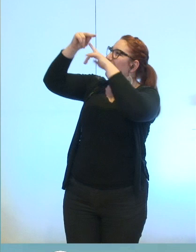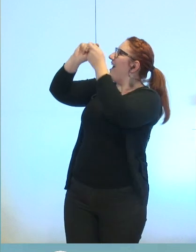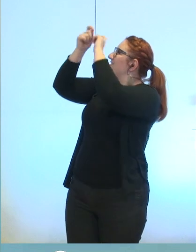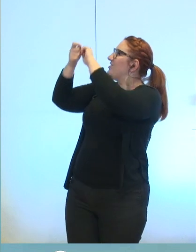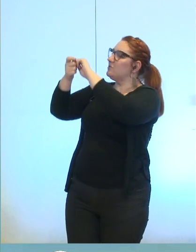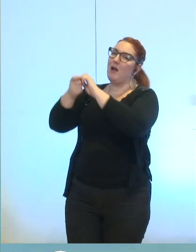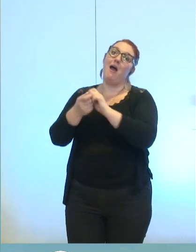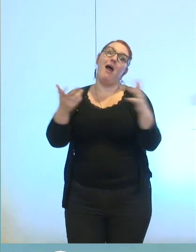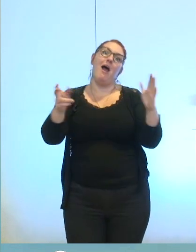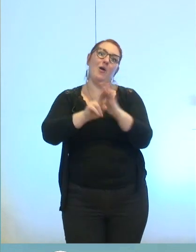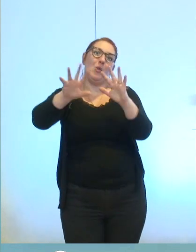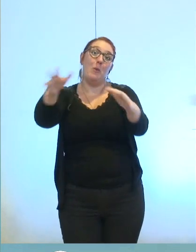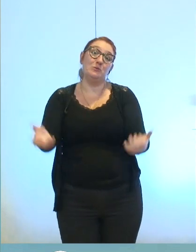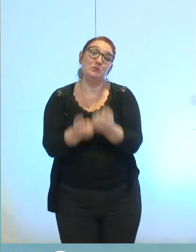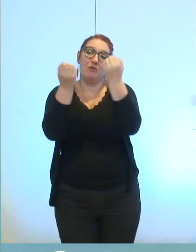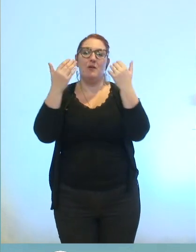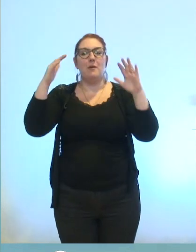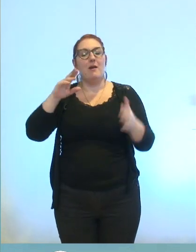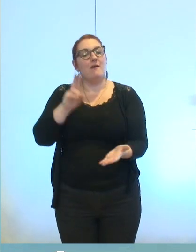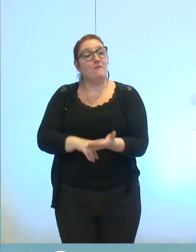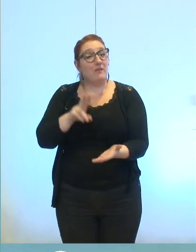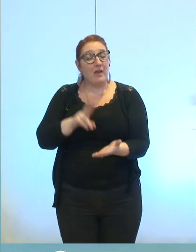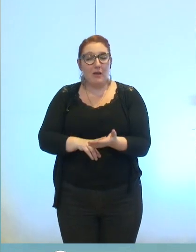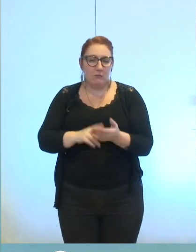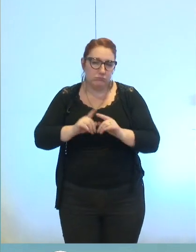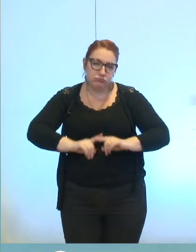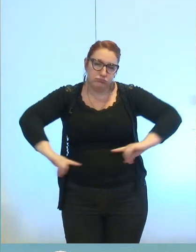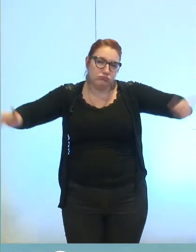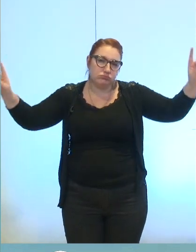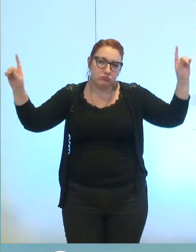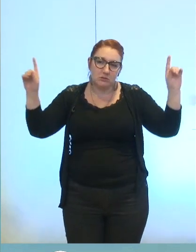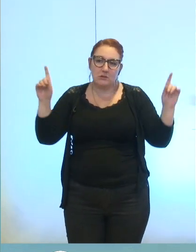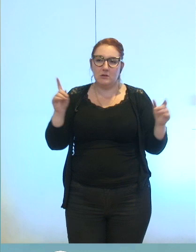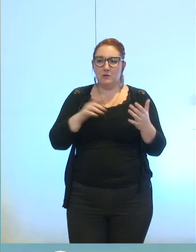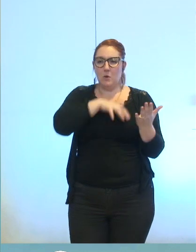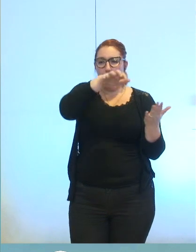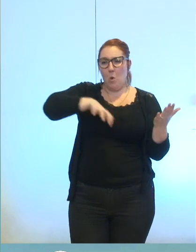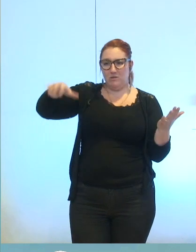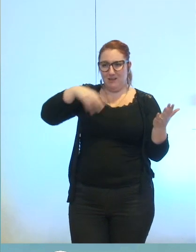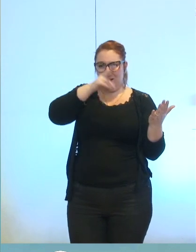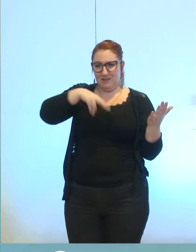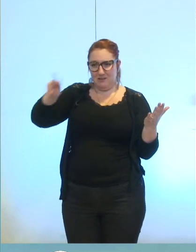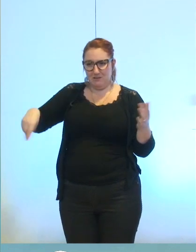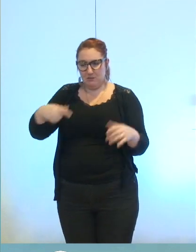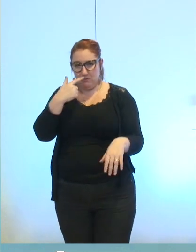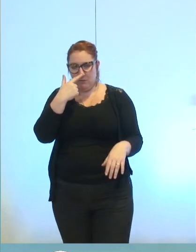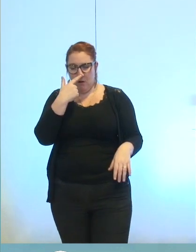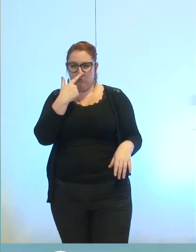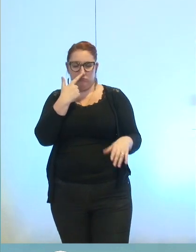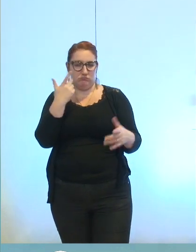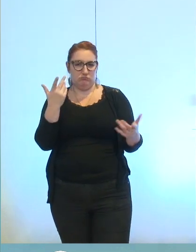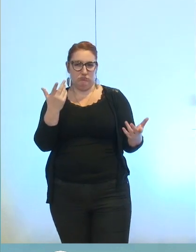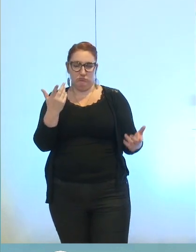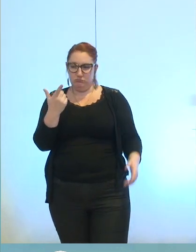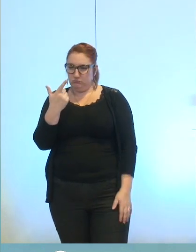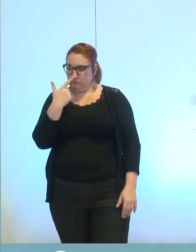Grenoble mais en réalité la réalité est tout autre à la lecture de cette audit on a un peu un sentiment de gueule de bois